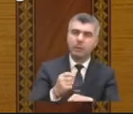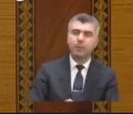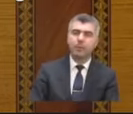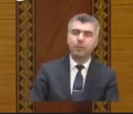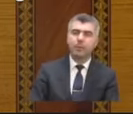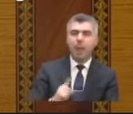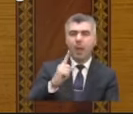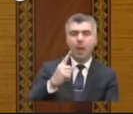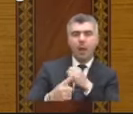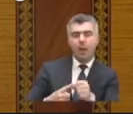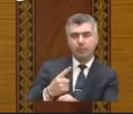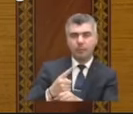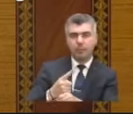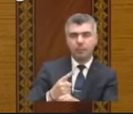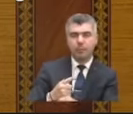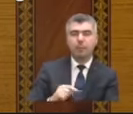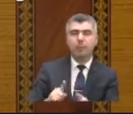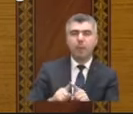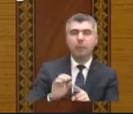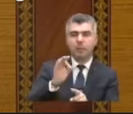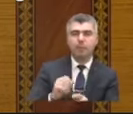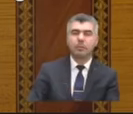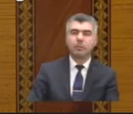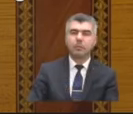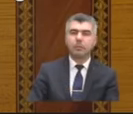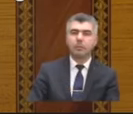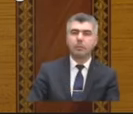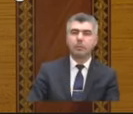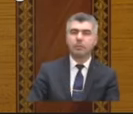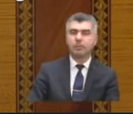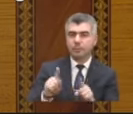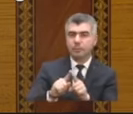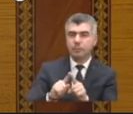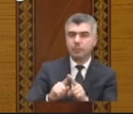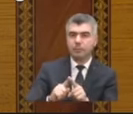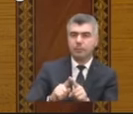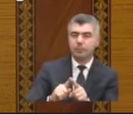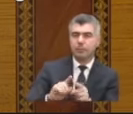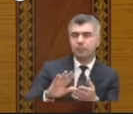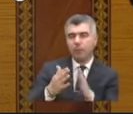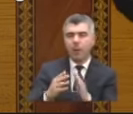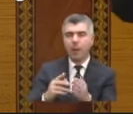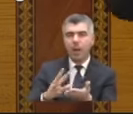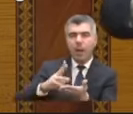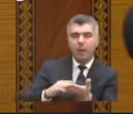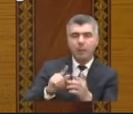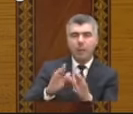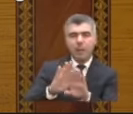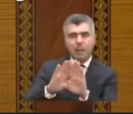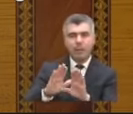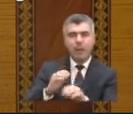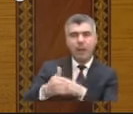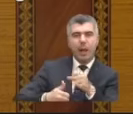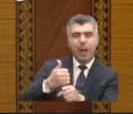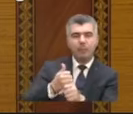عام لان كاين واحد المده الصلاحيه. الناس حتى الغاميد كان كل بلي كتسالي وقته خصك تجي باش